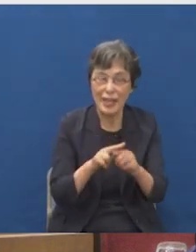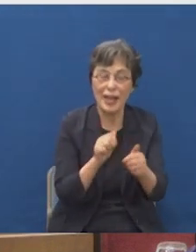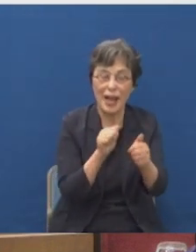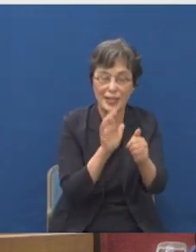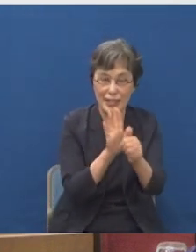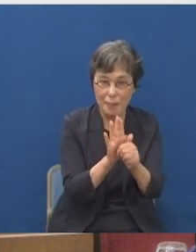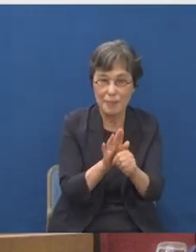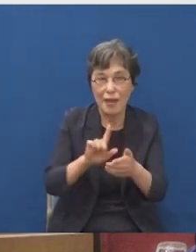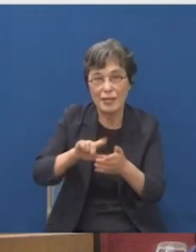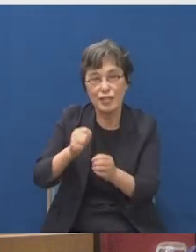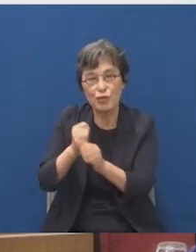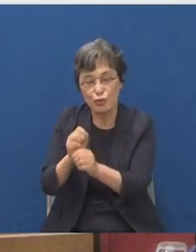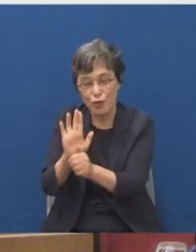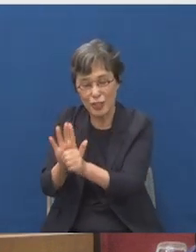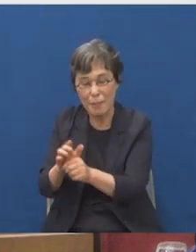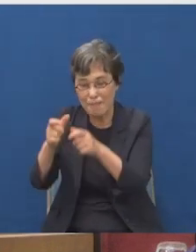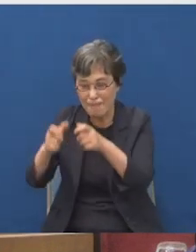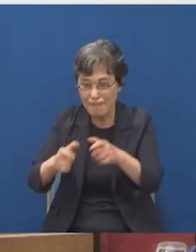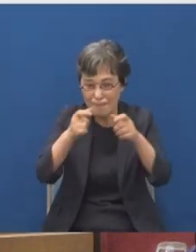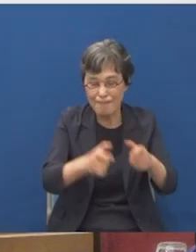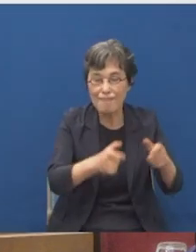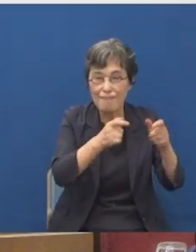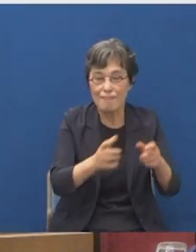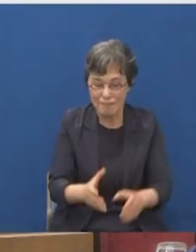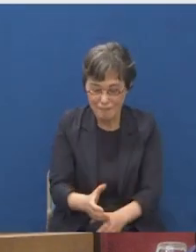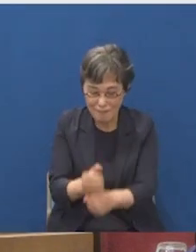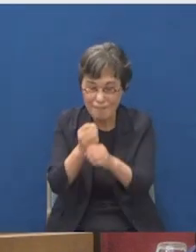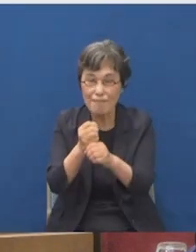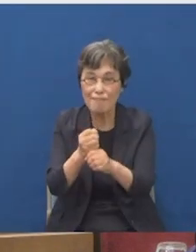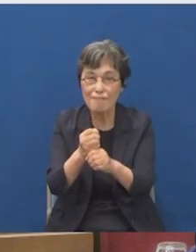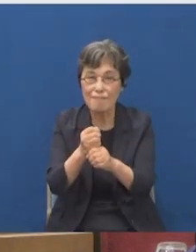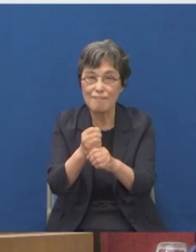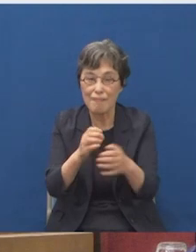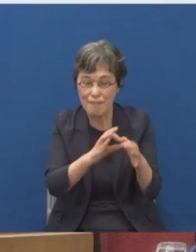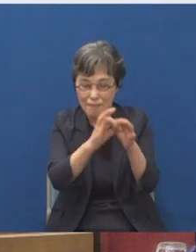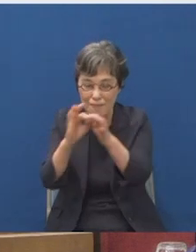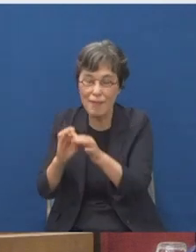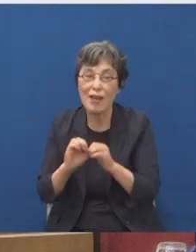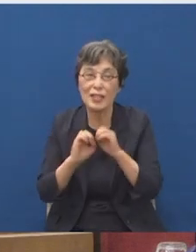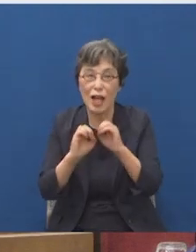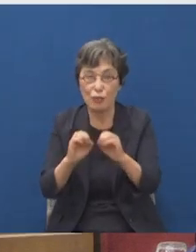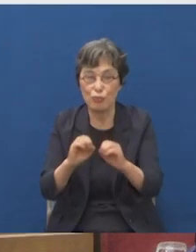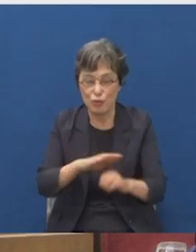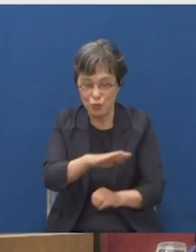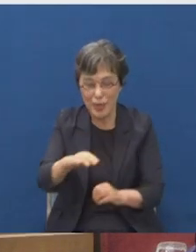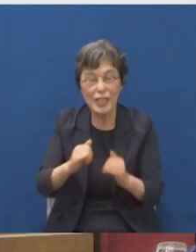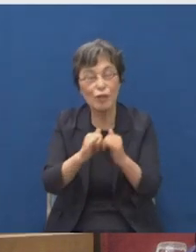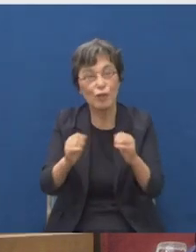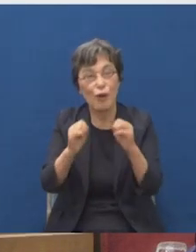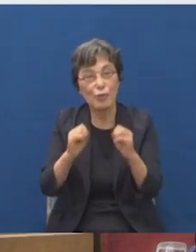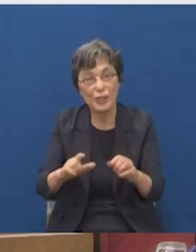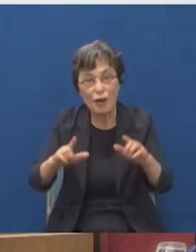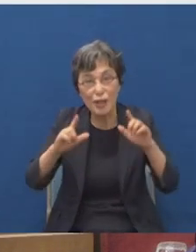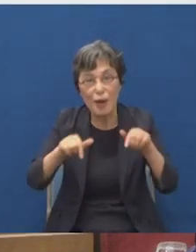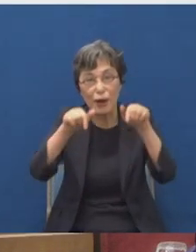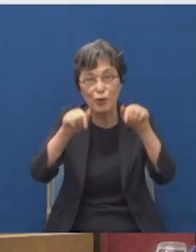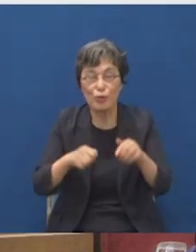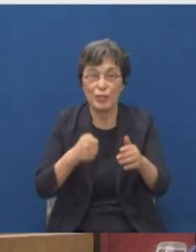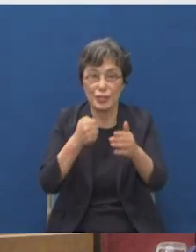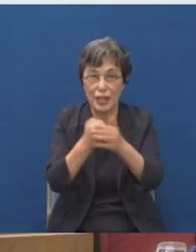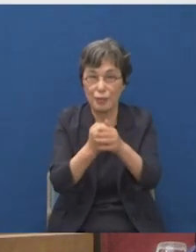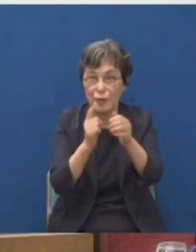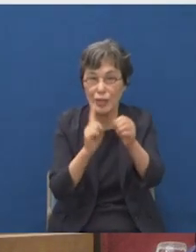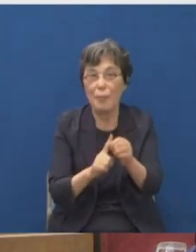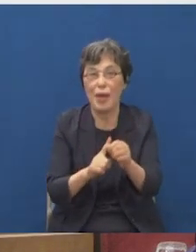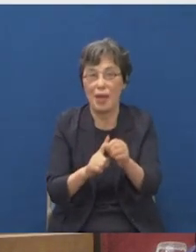づくりに向けた支援の3つの支援を一体的、重層的に実施するものであり、すべての人に居場所と出番のある京都の実現に向けた